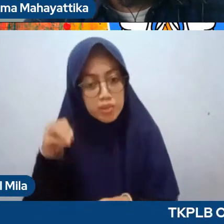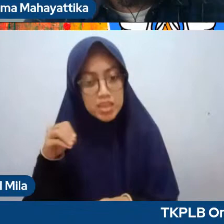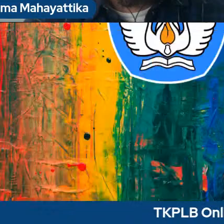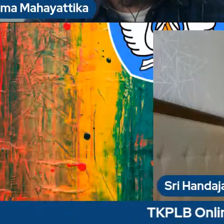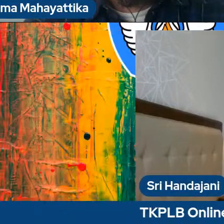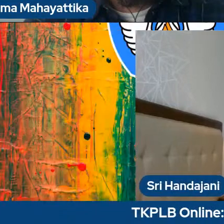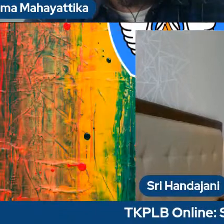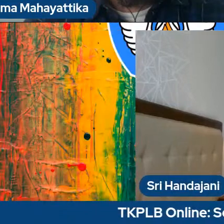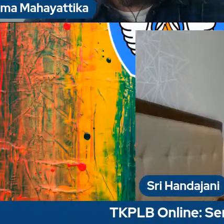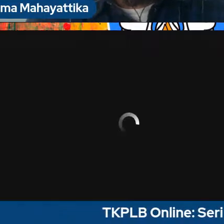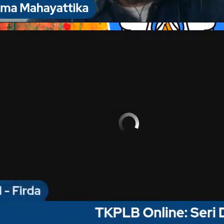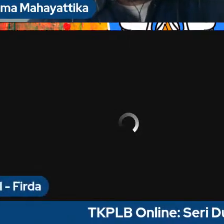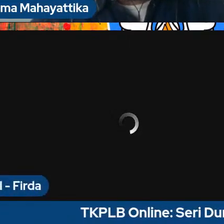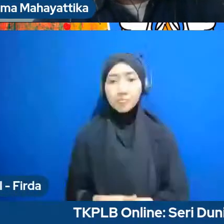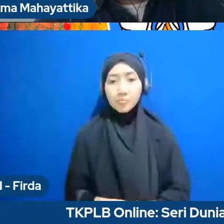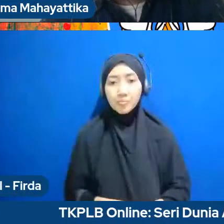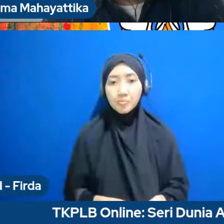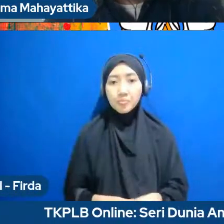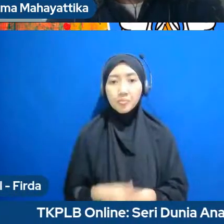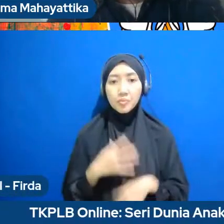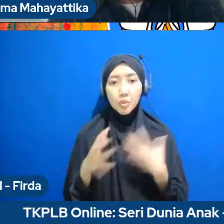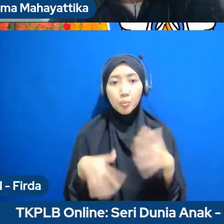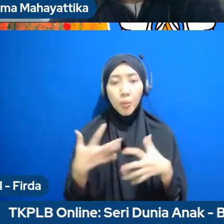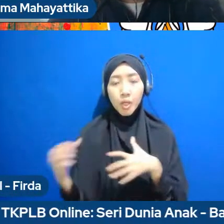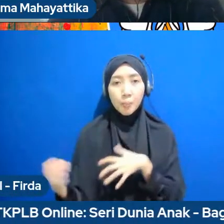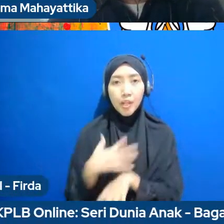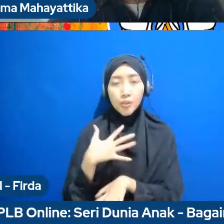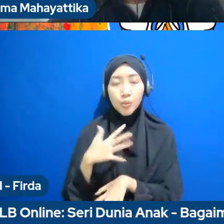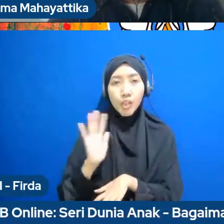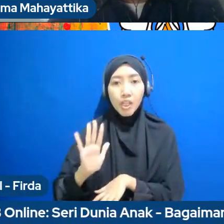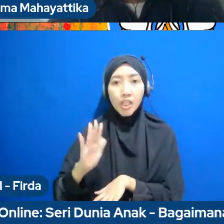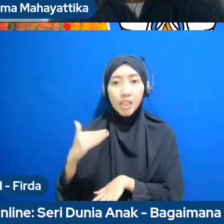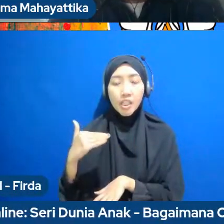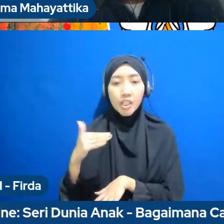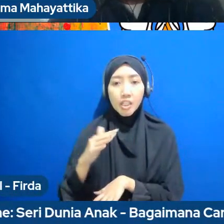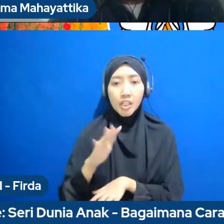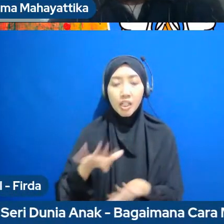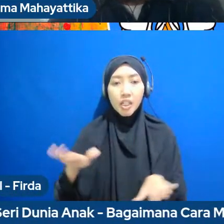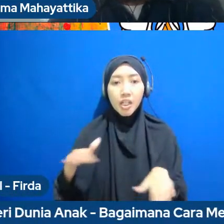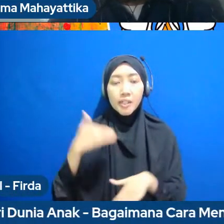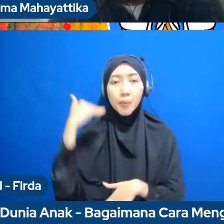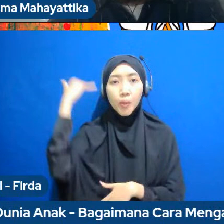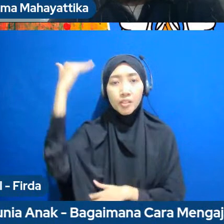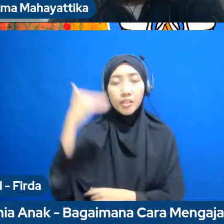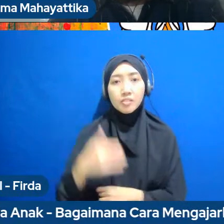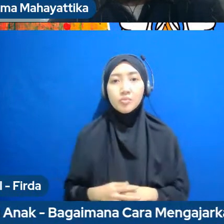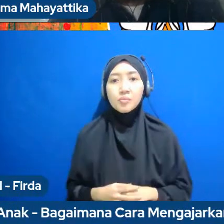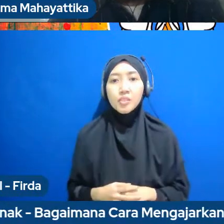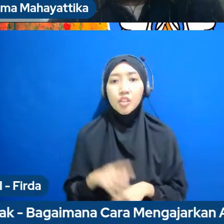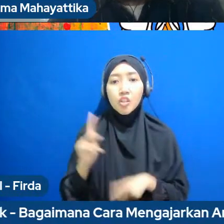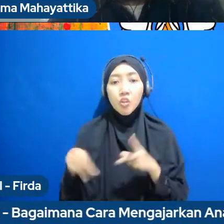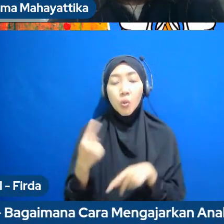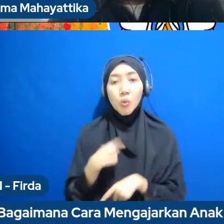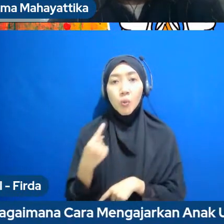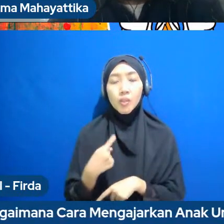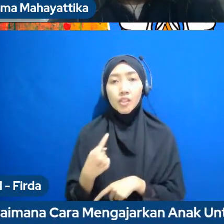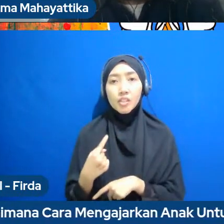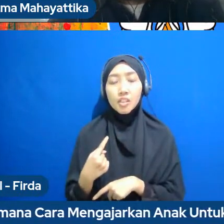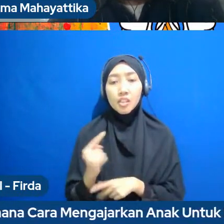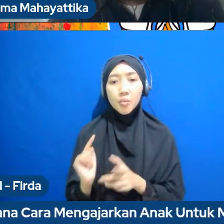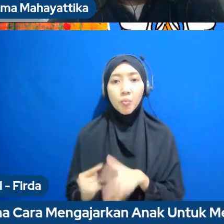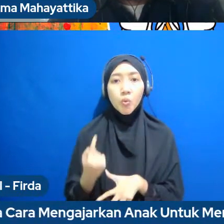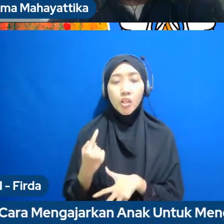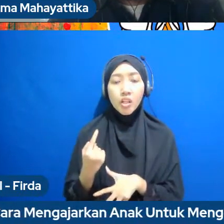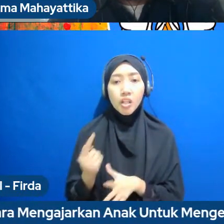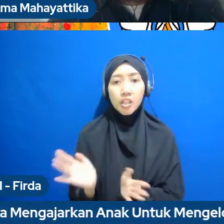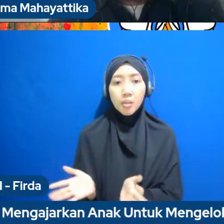yang pola-pola yang pada akhirnya itu akan berpengaruh pada nanti ketika mereka dewasa. Nah, ketika kita mulai tidak